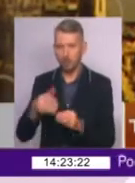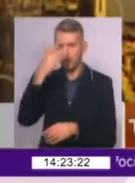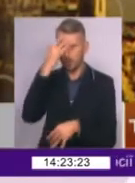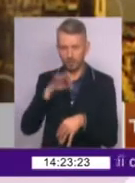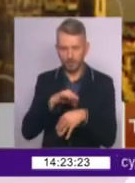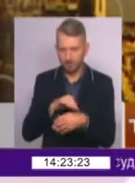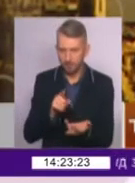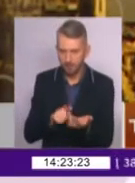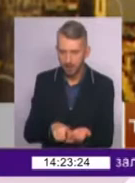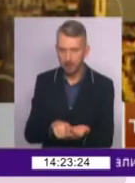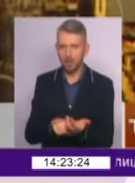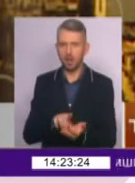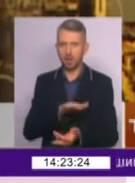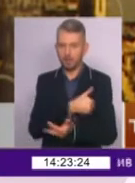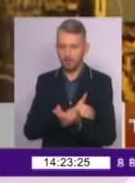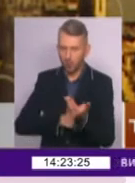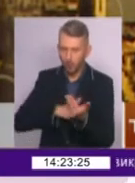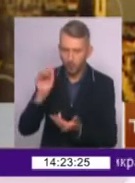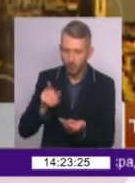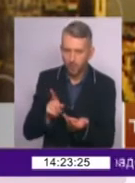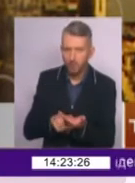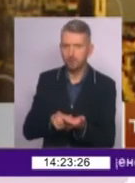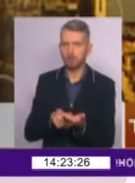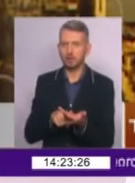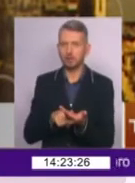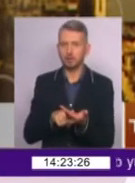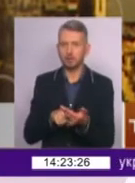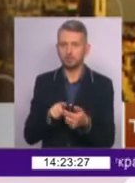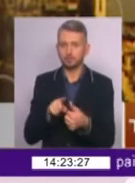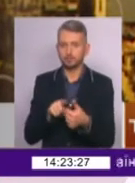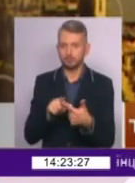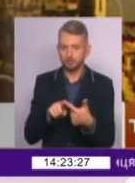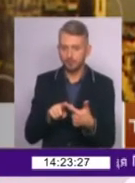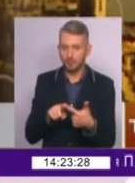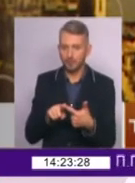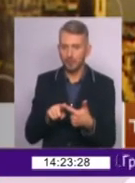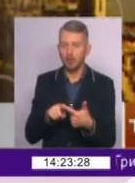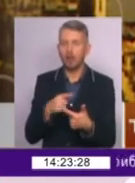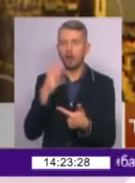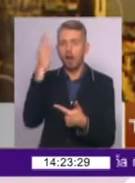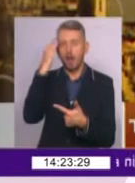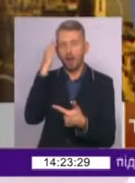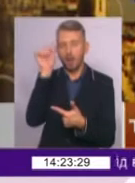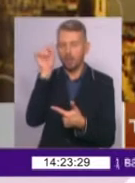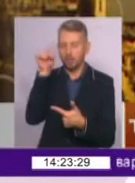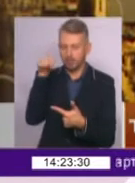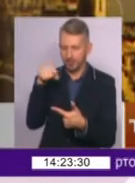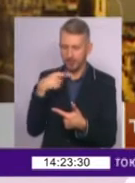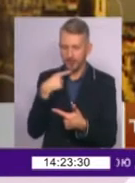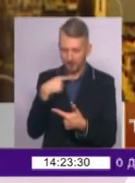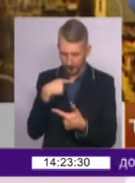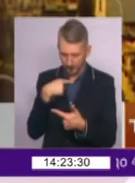біль, підйом температури, біль при тисканні підборіддя до грудини,